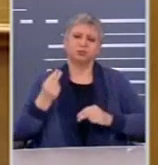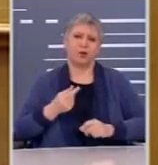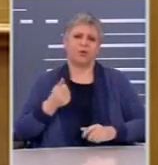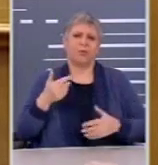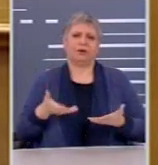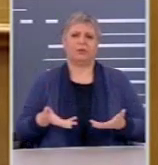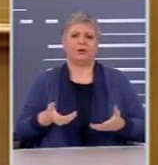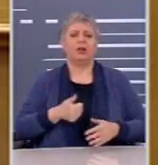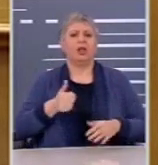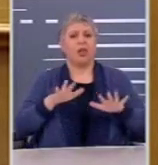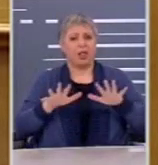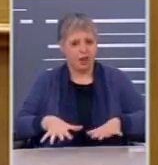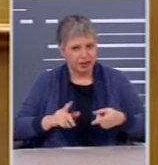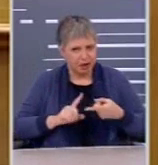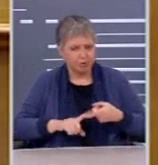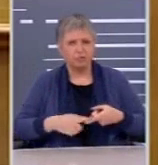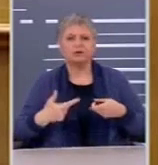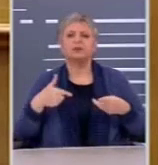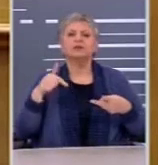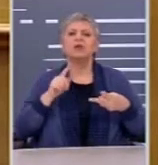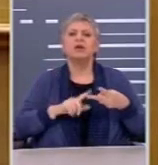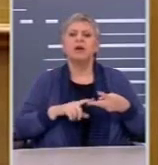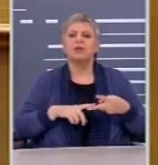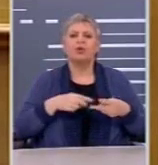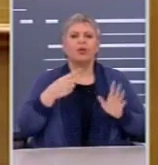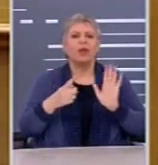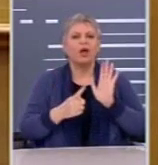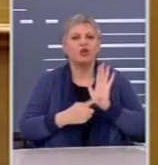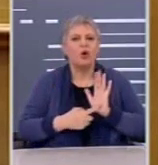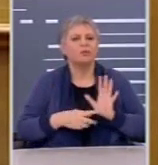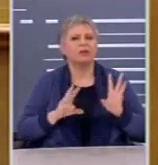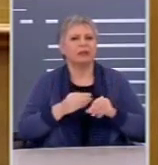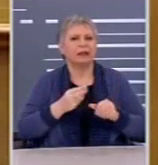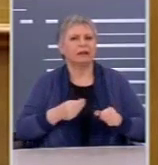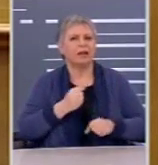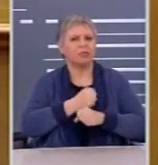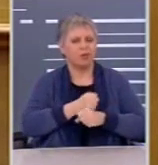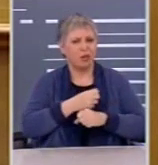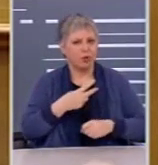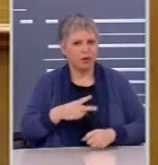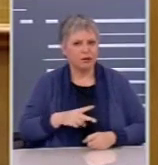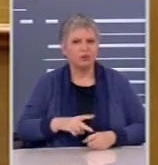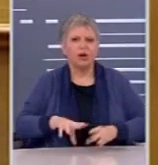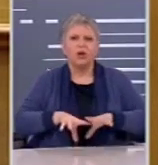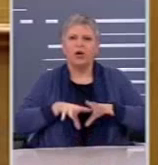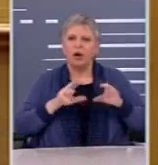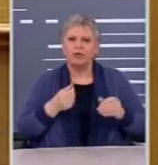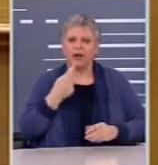η ανεργία, δεν είναι μόνο οι απορριθμίσεις του θεσμικού πλαισίου της εργασίας. Η δραματική πτώση των